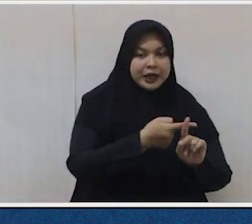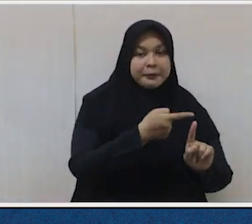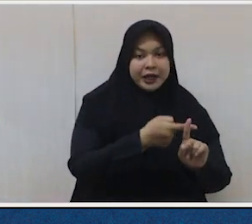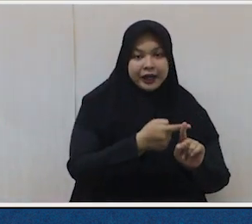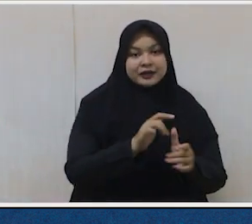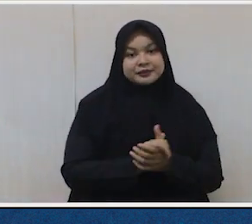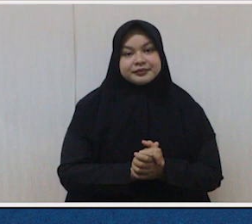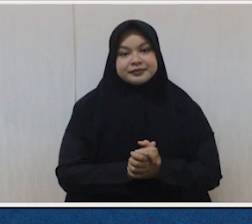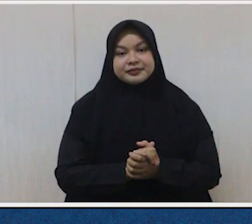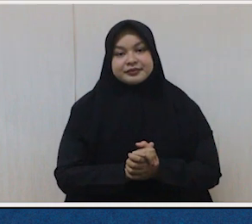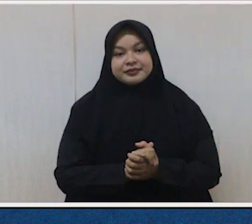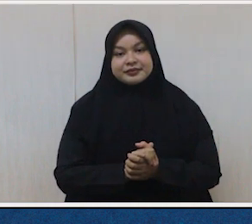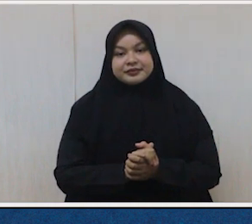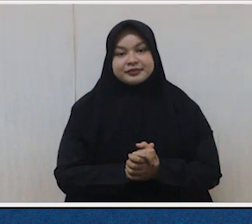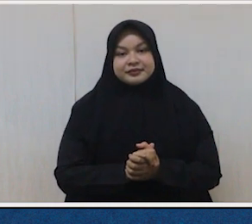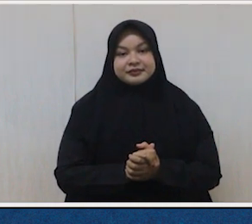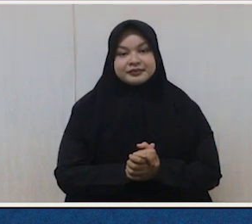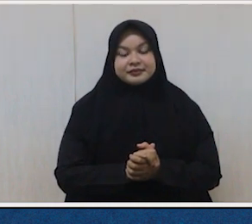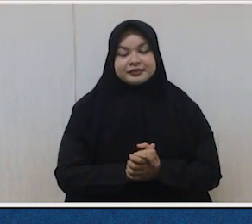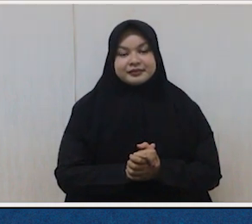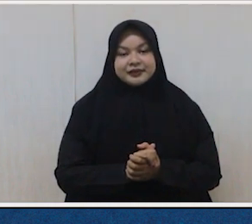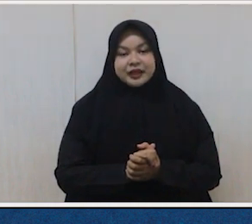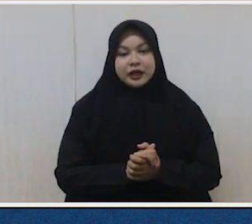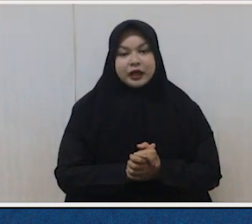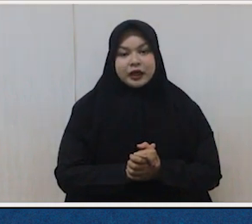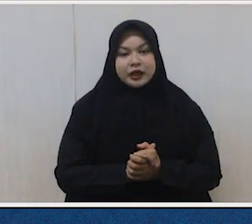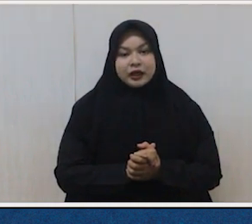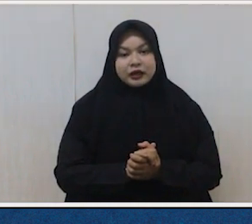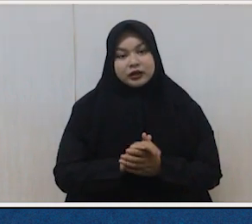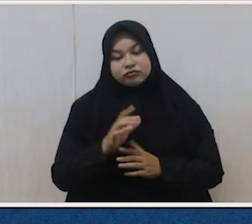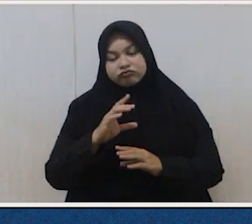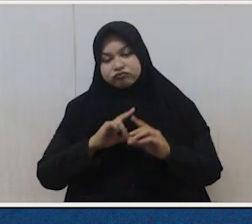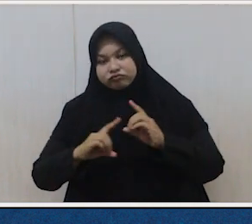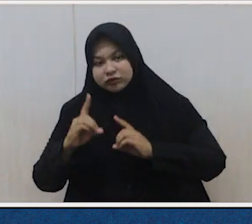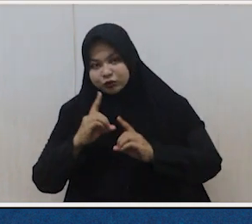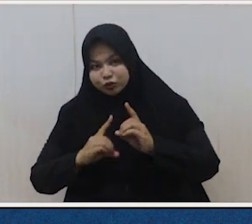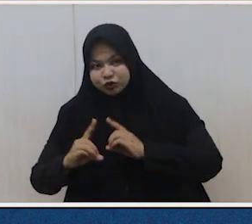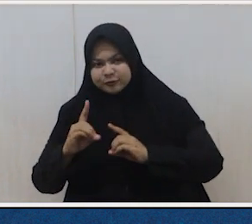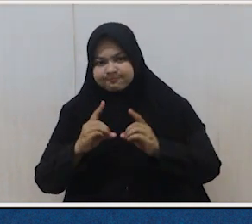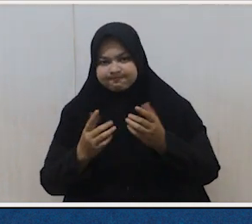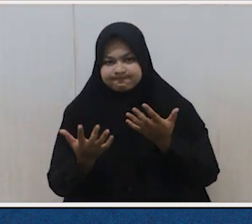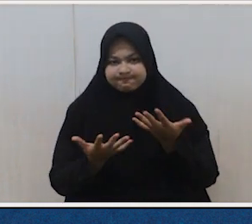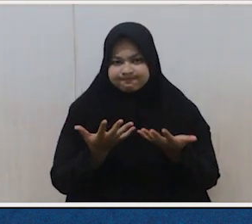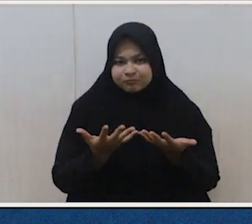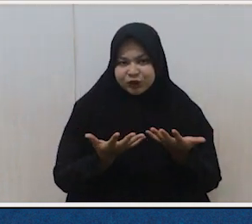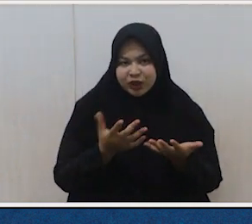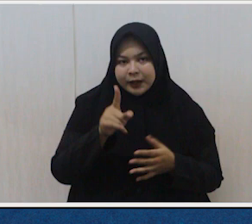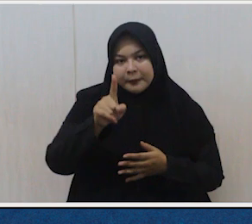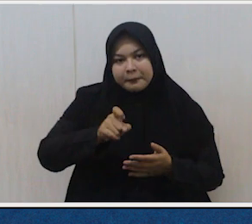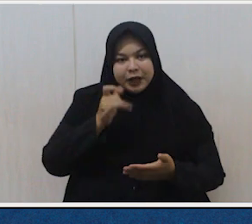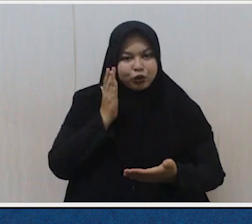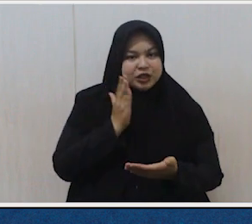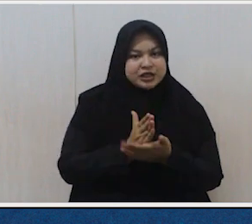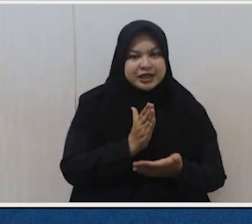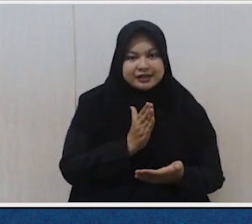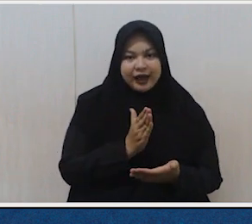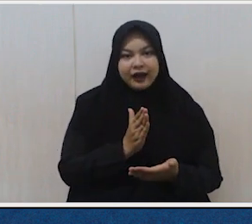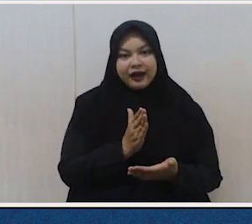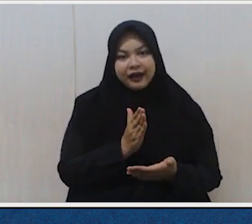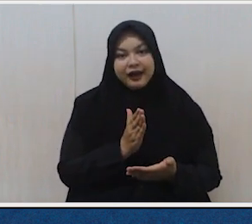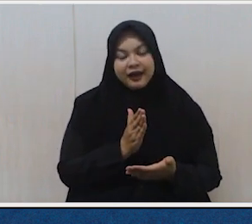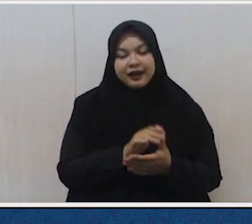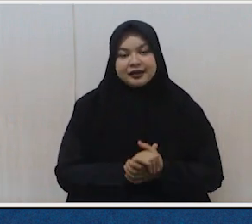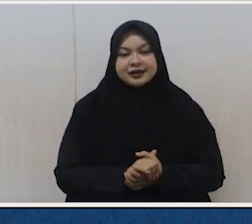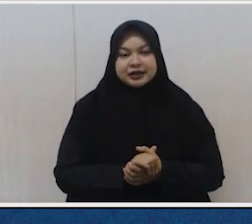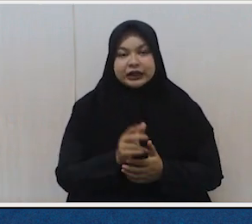jadi memang eh apa eskalasinya itu perlu di e perlu ditegaskan ya e